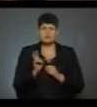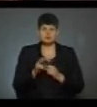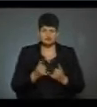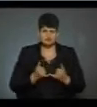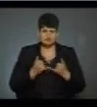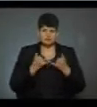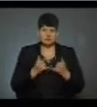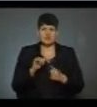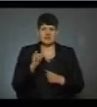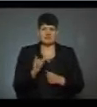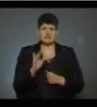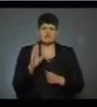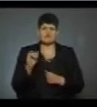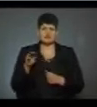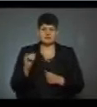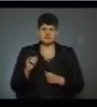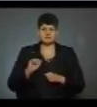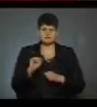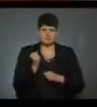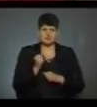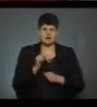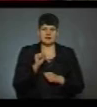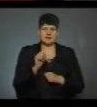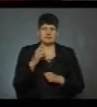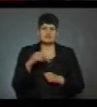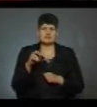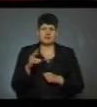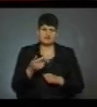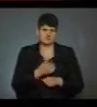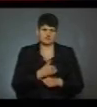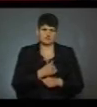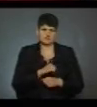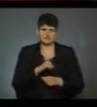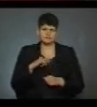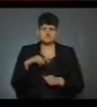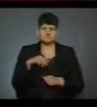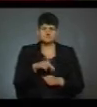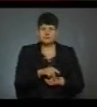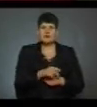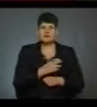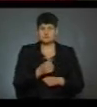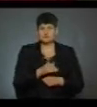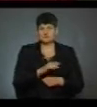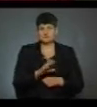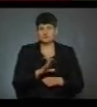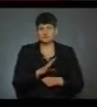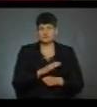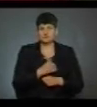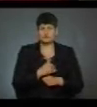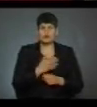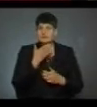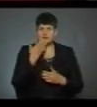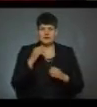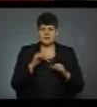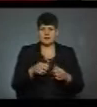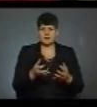Івана Вітишина, його побратим Андрій Дільний. Він добровольцем пішов. Він був доброволець, оскільки його не мали права брати, в